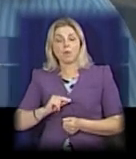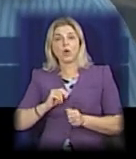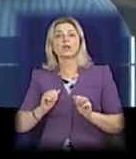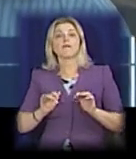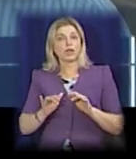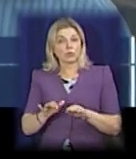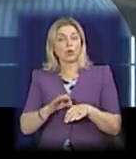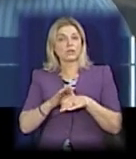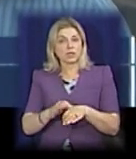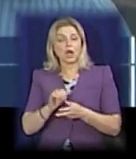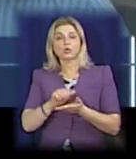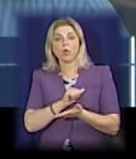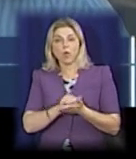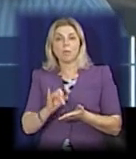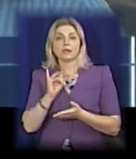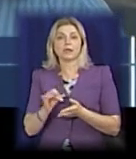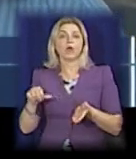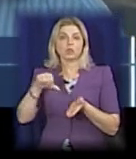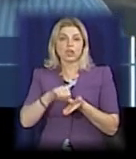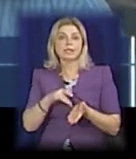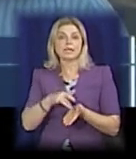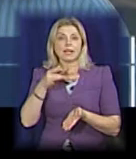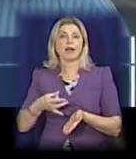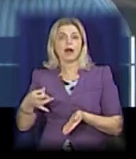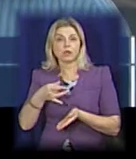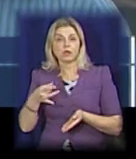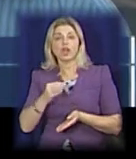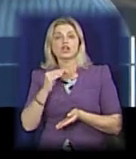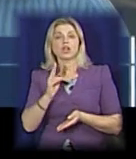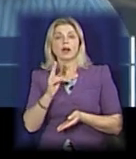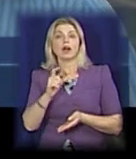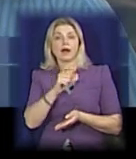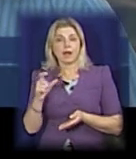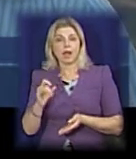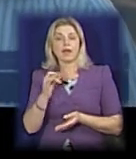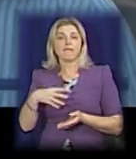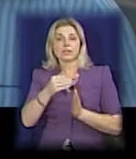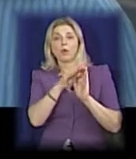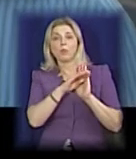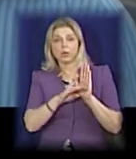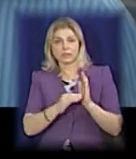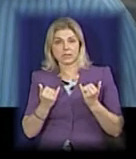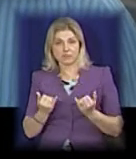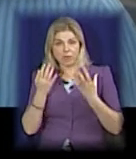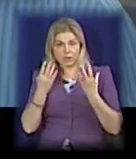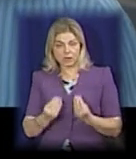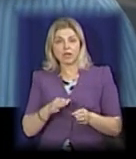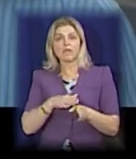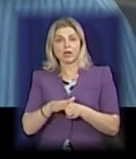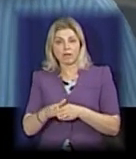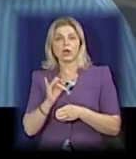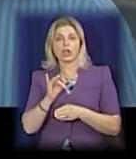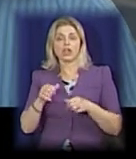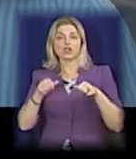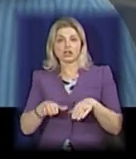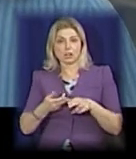Робота ведеться, документи, підключилося центральний район, підключено ЖКГ, всі пункти на сьогоднішній день виконуються. Рухаємось до цього